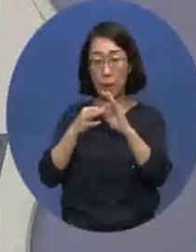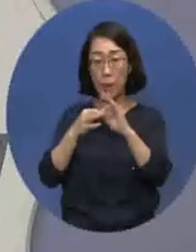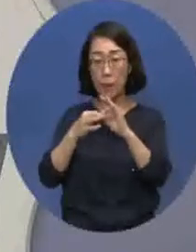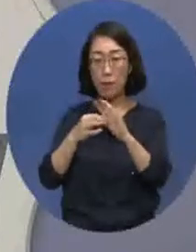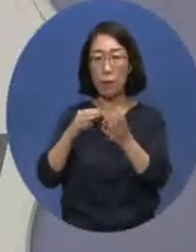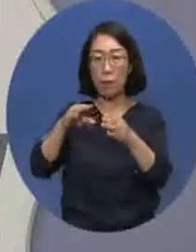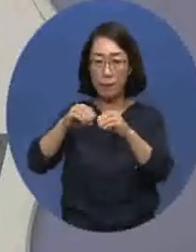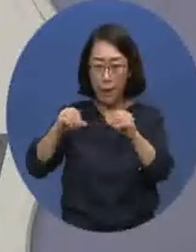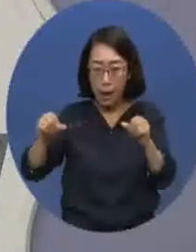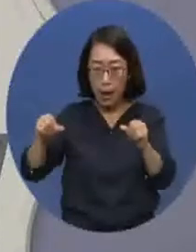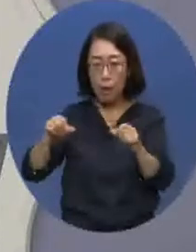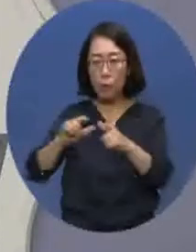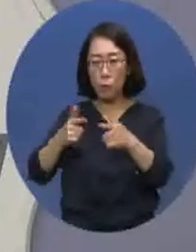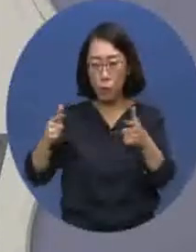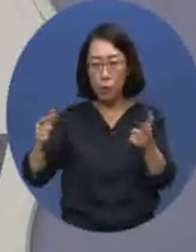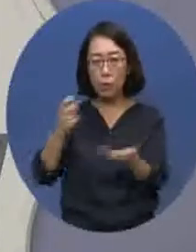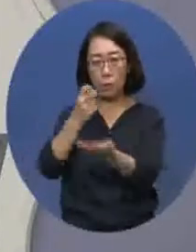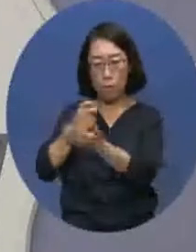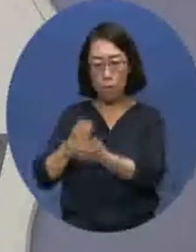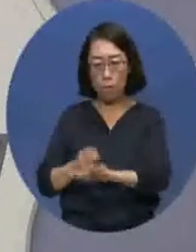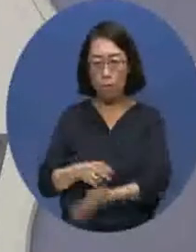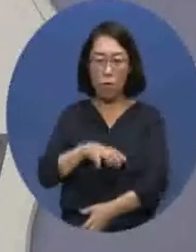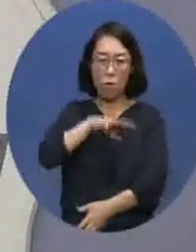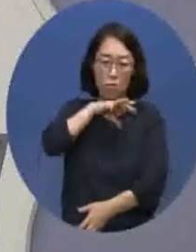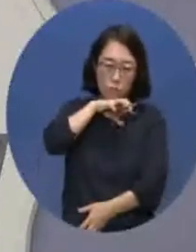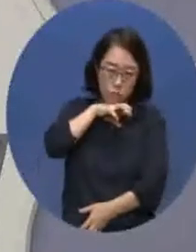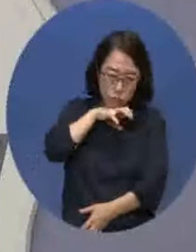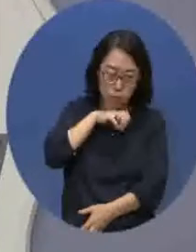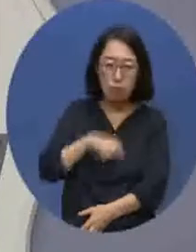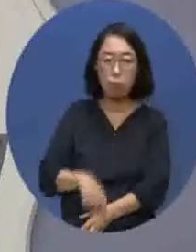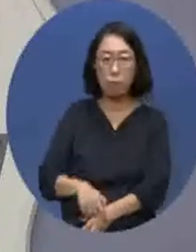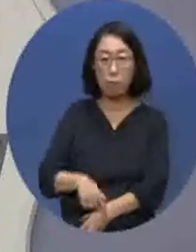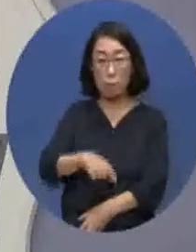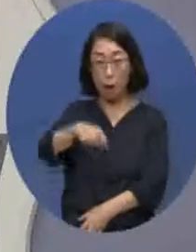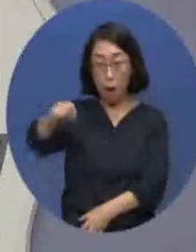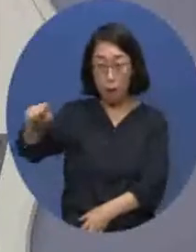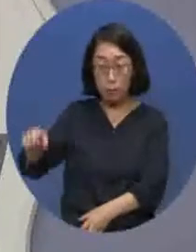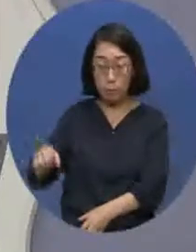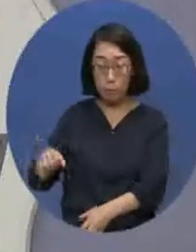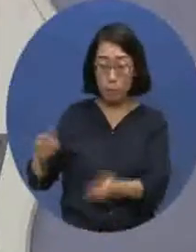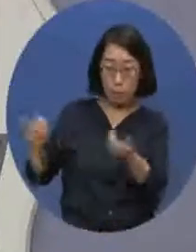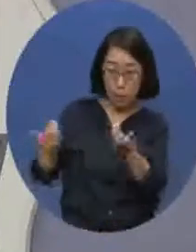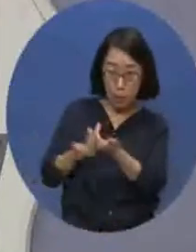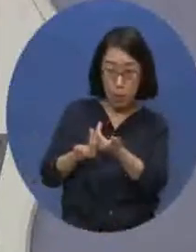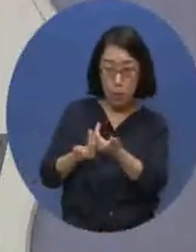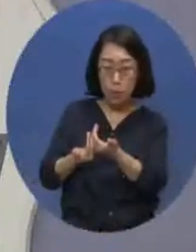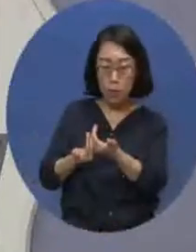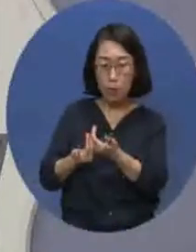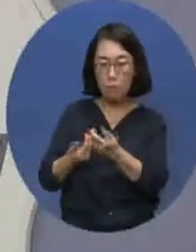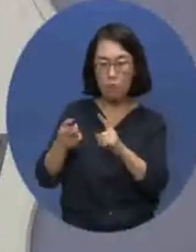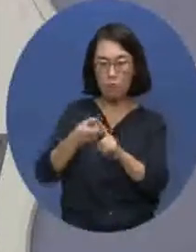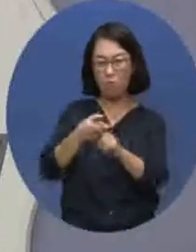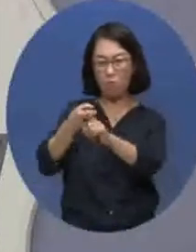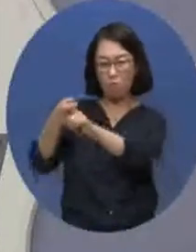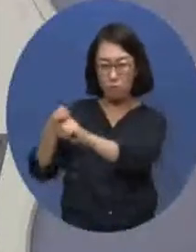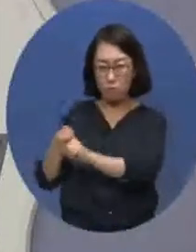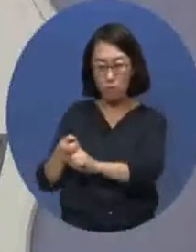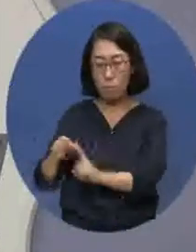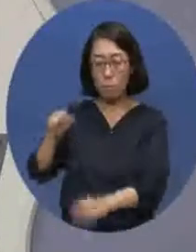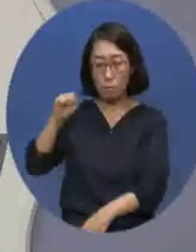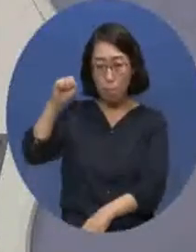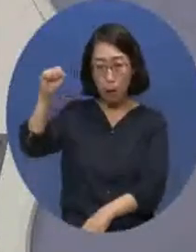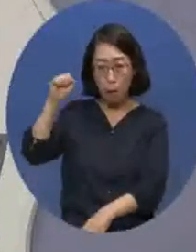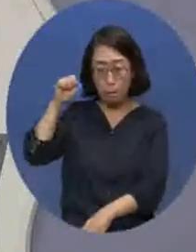많다 이랬을 때 목소리를 내기 시작하고 그 목소리들이 모아지면 힘을 얻고 그것이 또 하나의